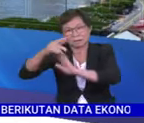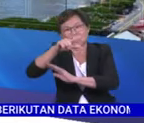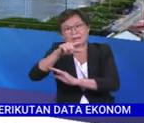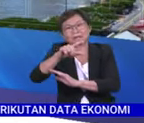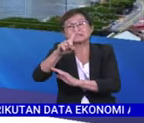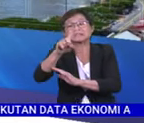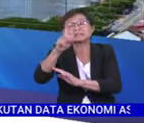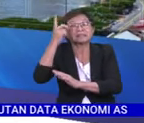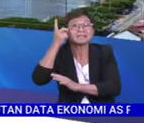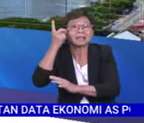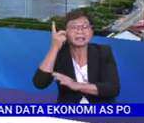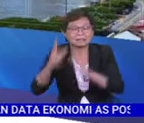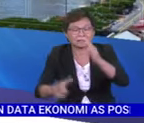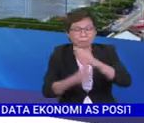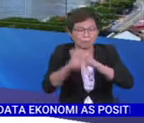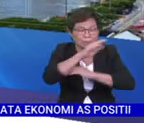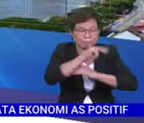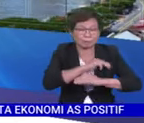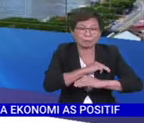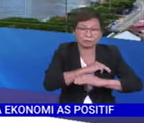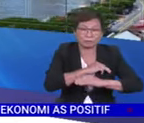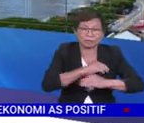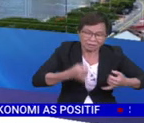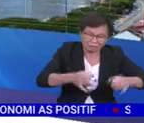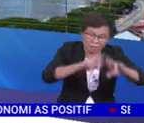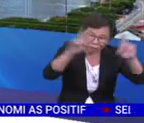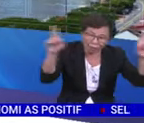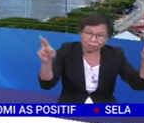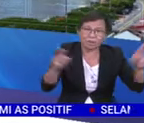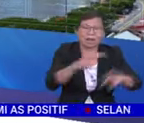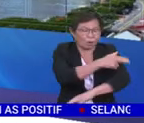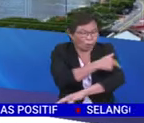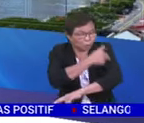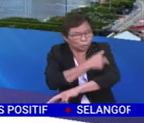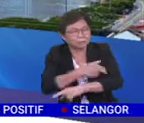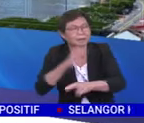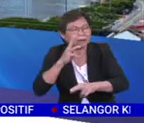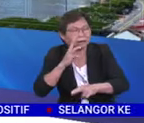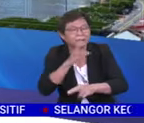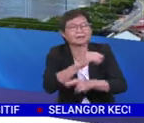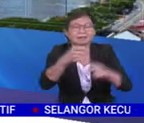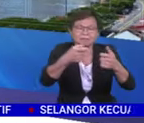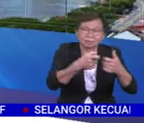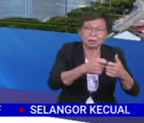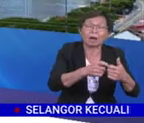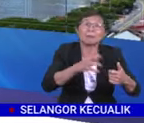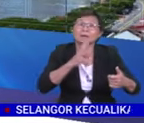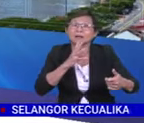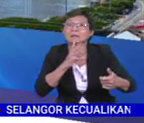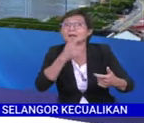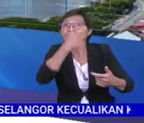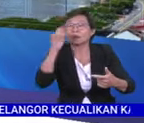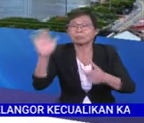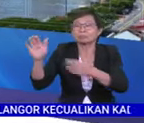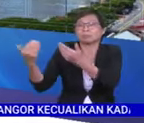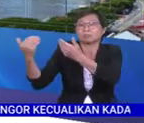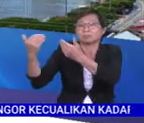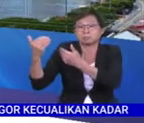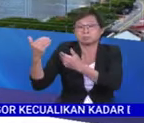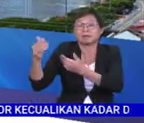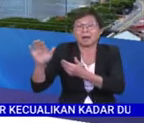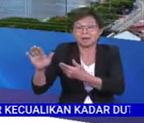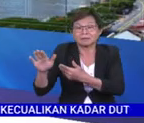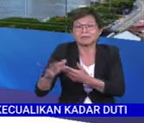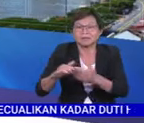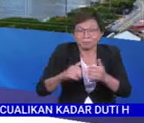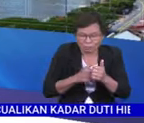di malam menteri infrastruktur dan pembangunan pelabuhan Sarawak Datuk macam Roni berkata ini adalah seiring dengan perkembangan dan